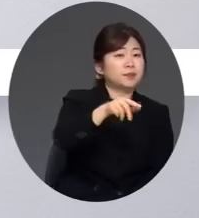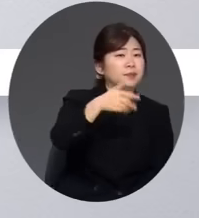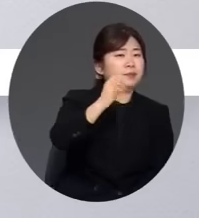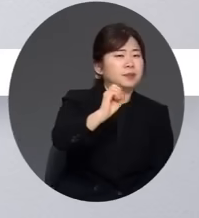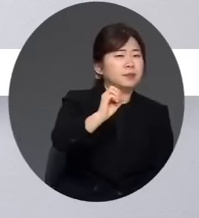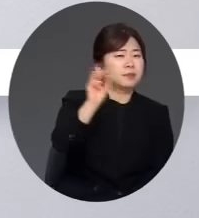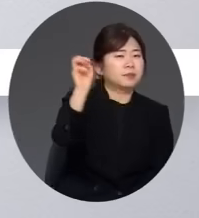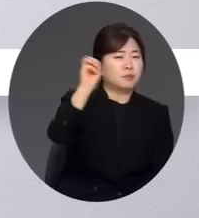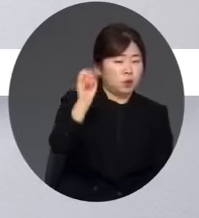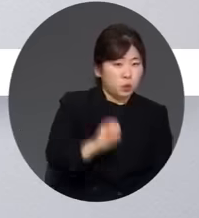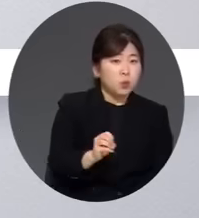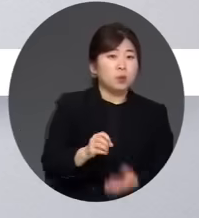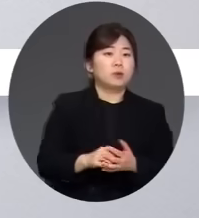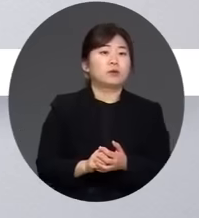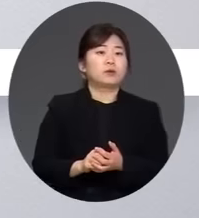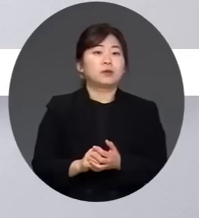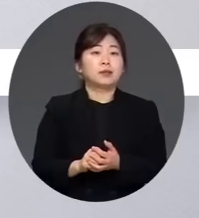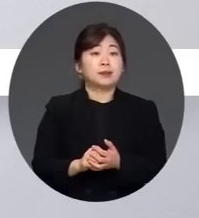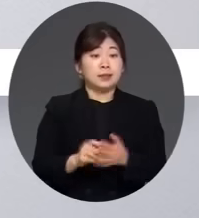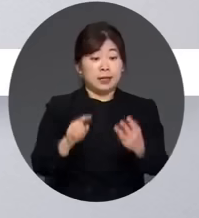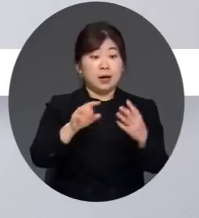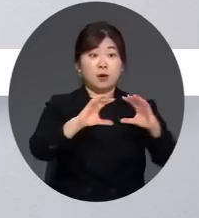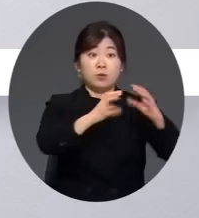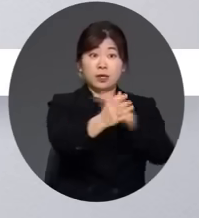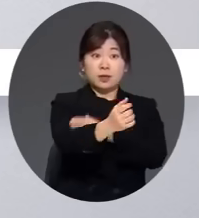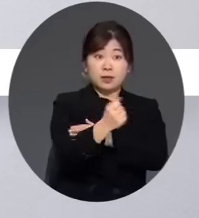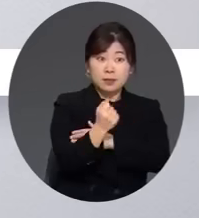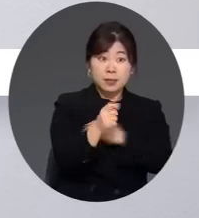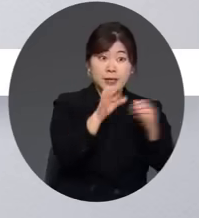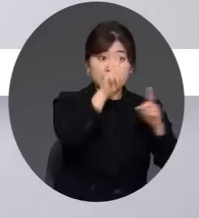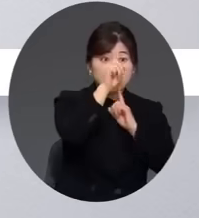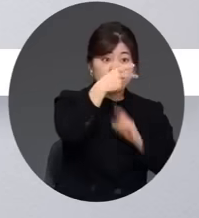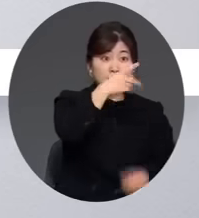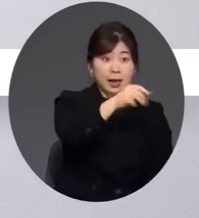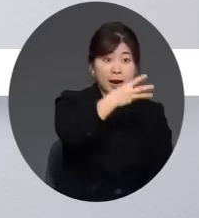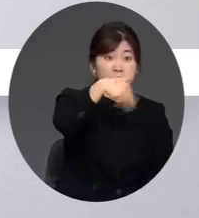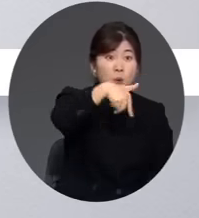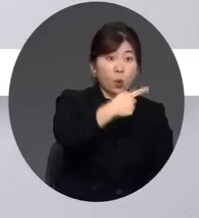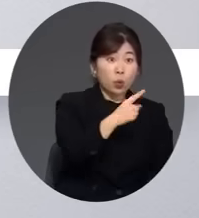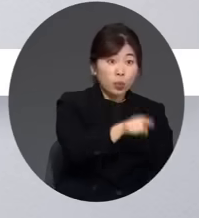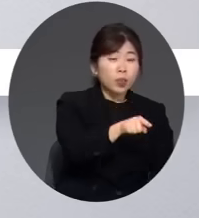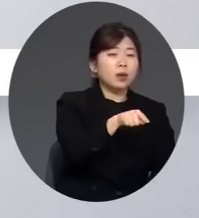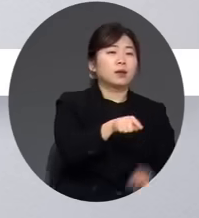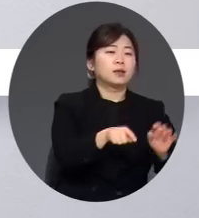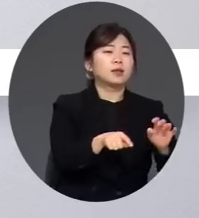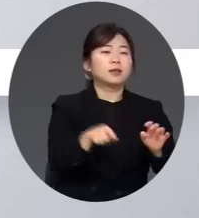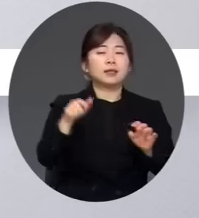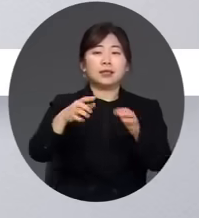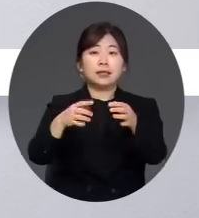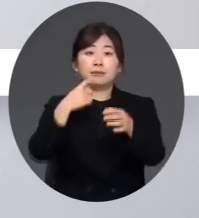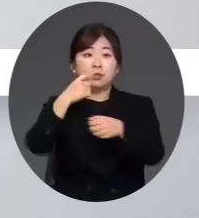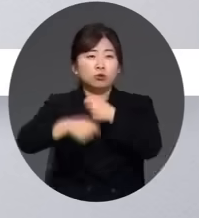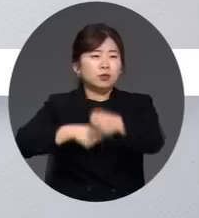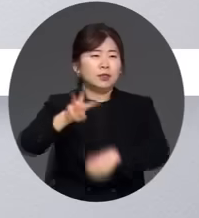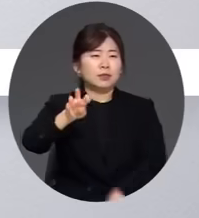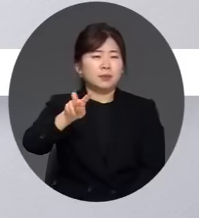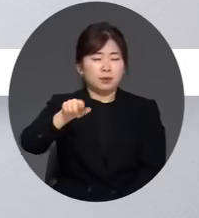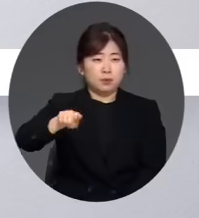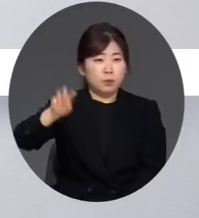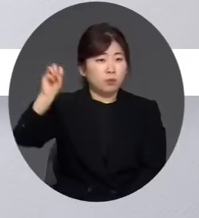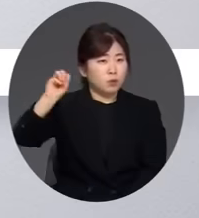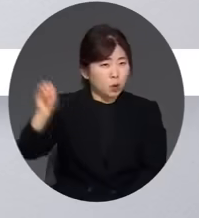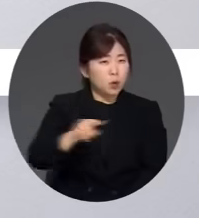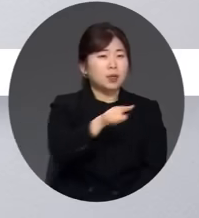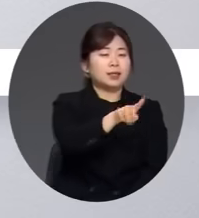범위 아니었습니다 국민의 힘 이달곤 현 국회의원과의 가상 대결에선 김종길 33.5 이달곤